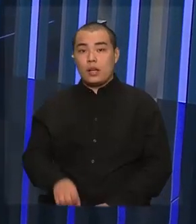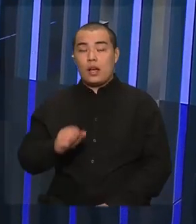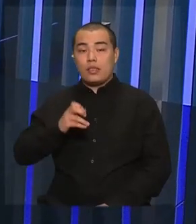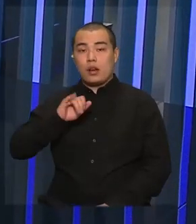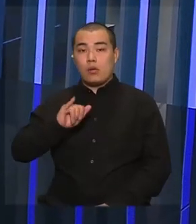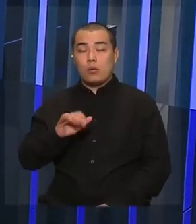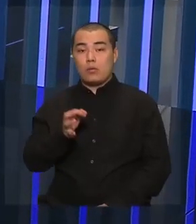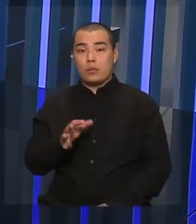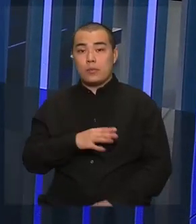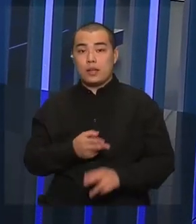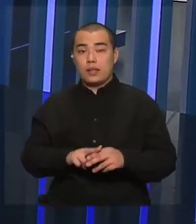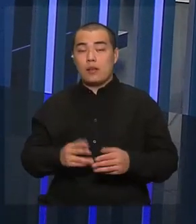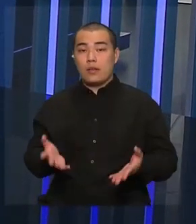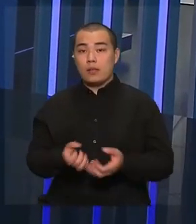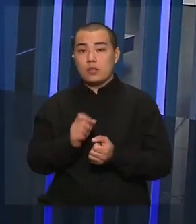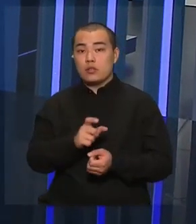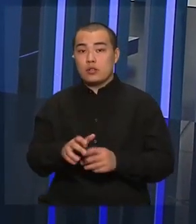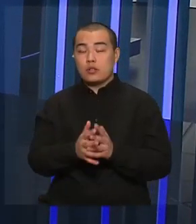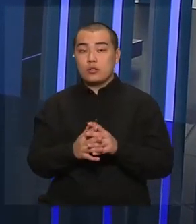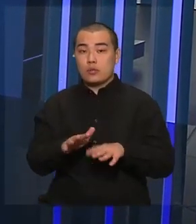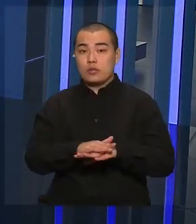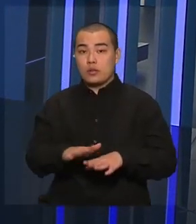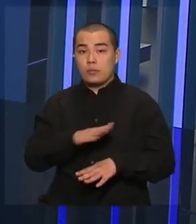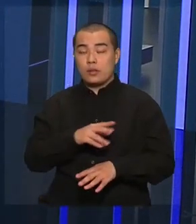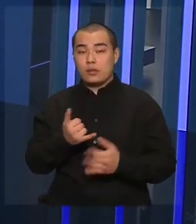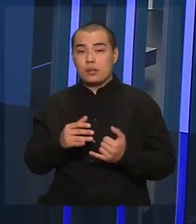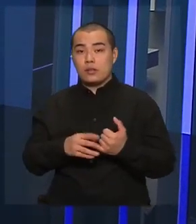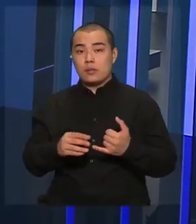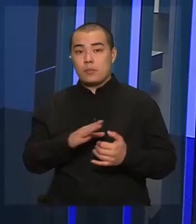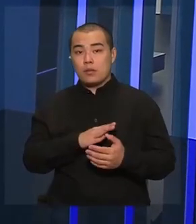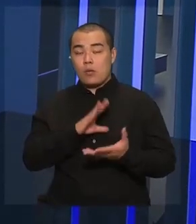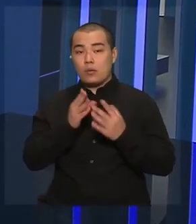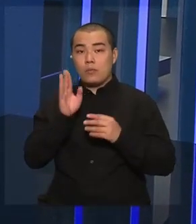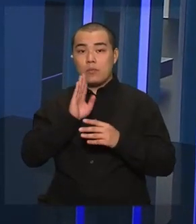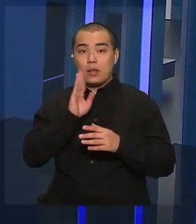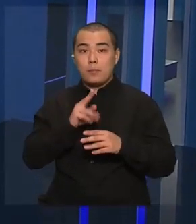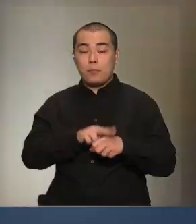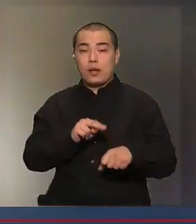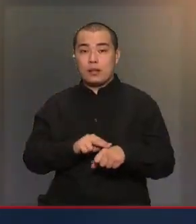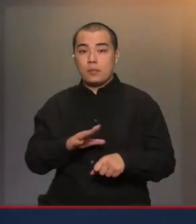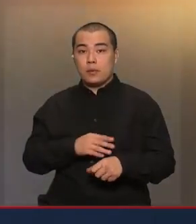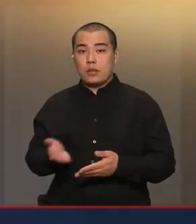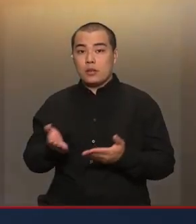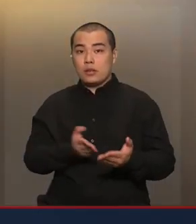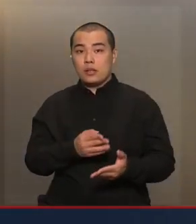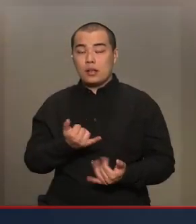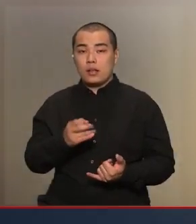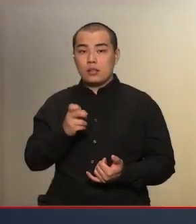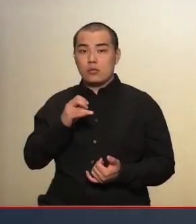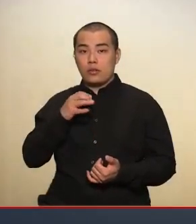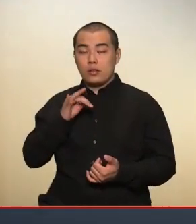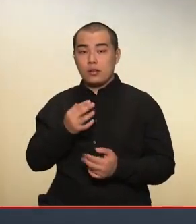А в Атырауской области для эвакуации жителей из зон затопления привлечены силы водной полиции. В Кызылкогинском